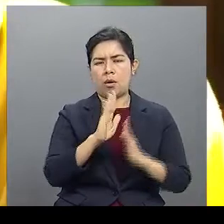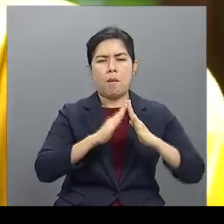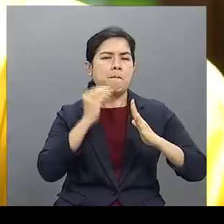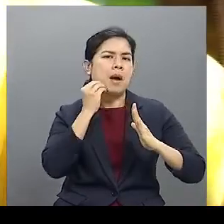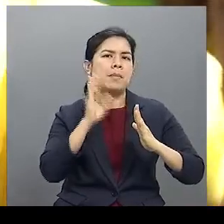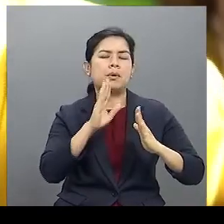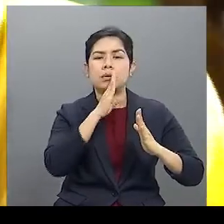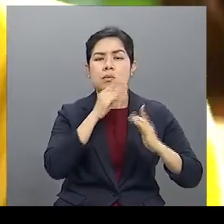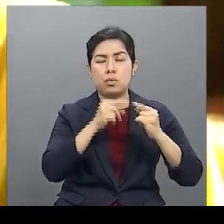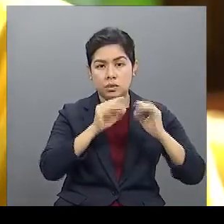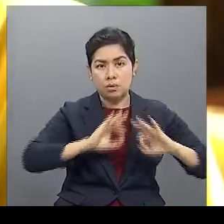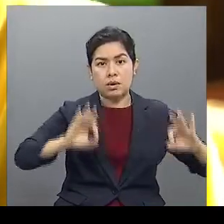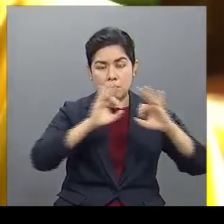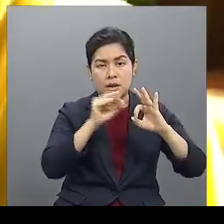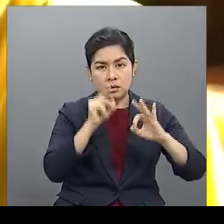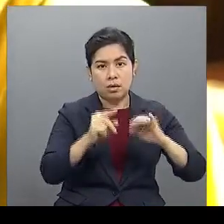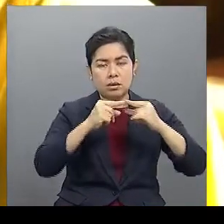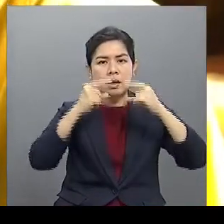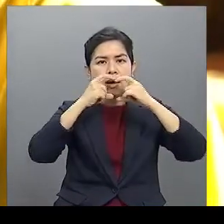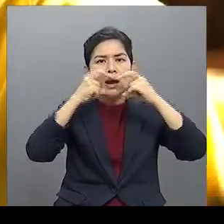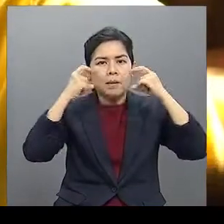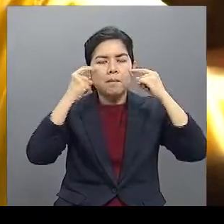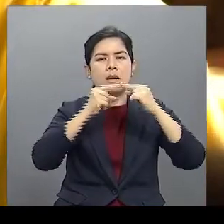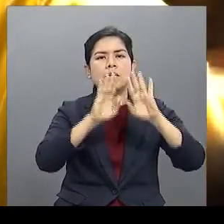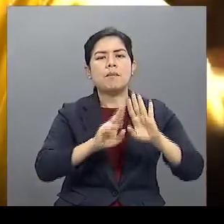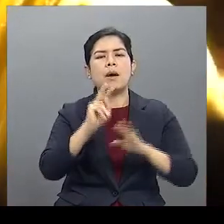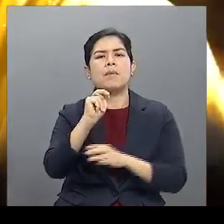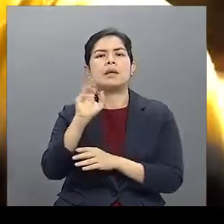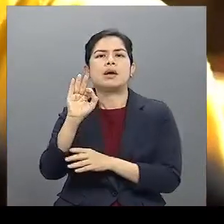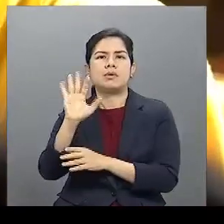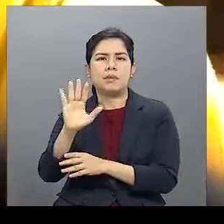สวมใส่หน้ากากอนามัยแบบ N95 ทุกครั้ง